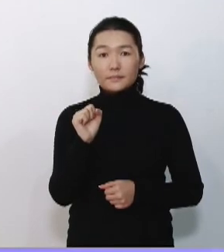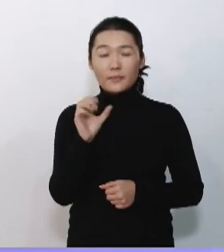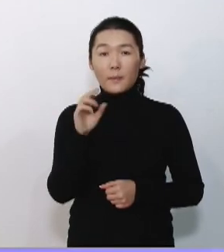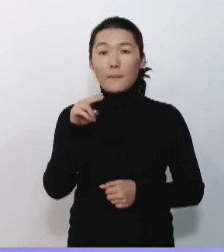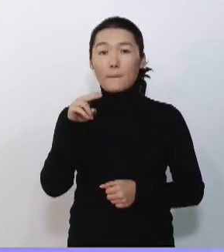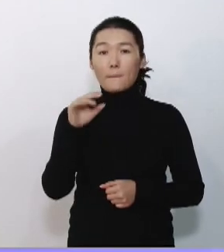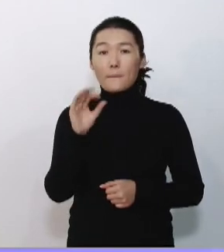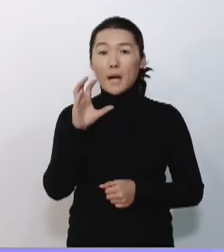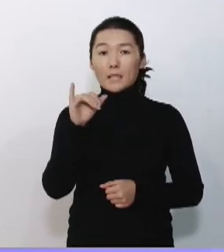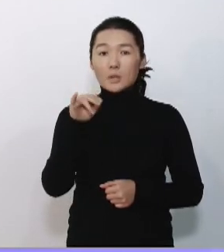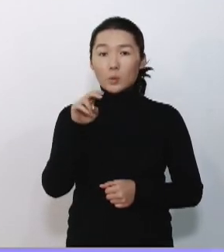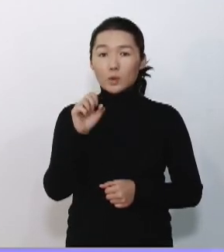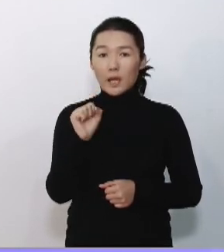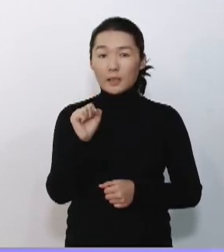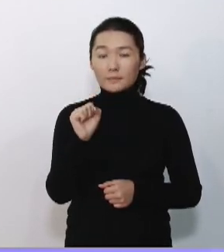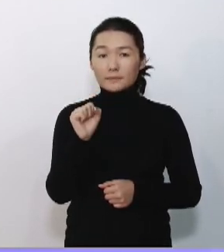посуда,